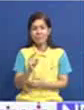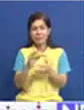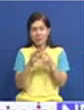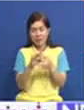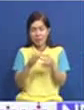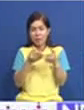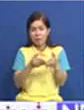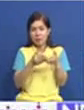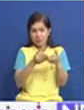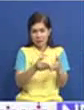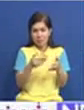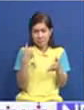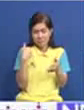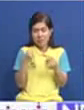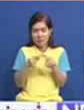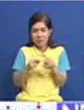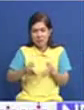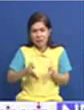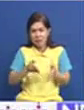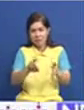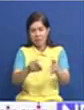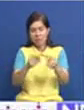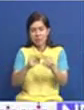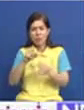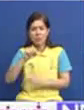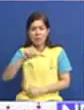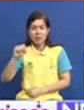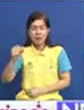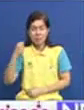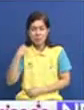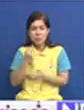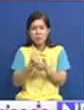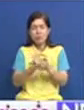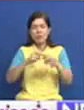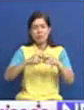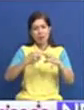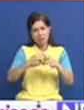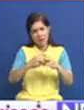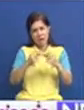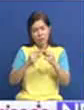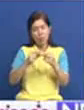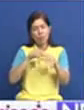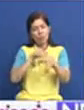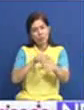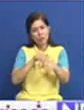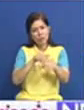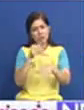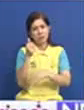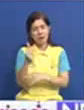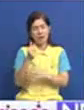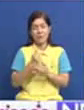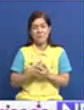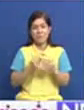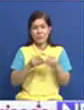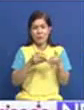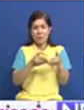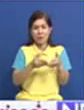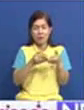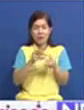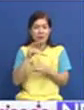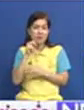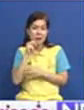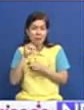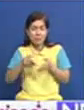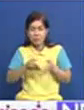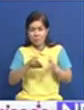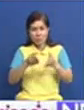างน้ำอย่างเช่นที่คลองแสนแสบก็จะช่วยในเรื่องของการแก้ไขการปัญหาจราจรได้เป็นอย่างดีทีเดียวนะคะซึ่งคลองแสนแสบเนี่ยแหละค่ะก็นับว่าเป็นเส้น